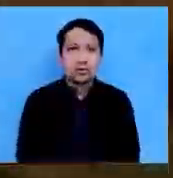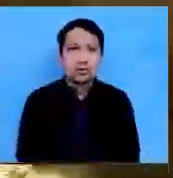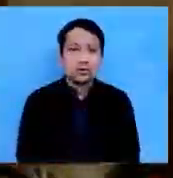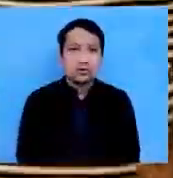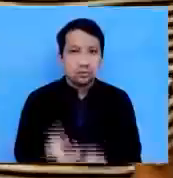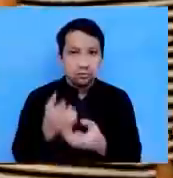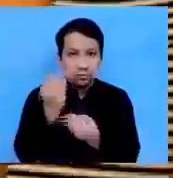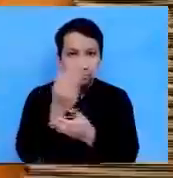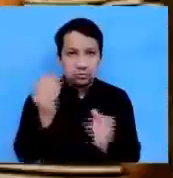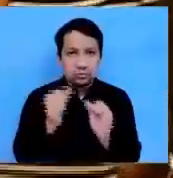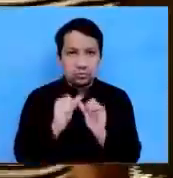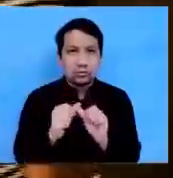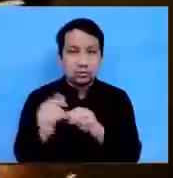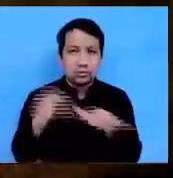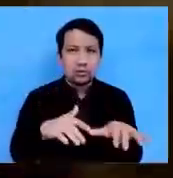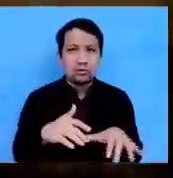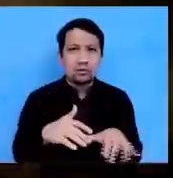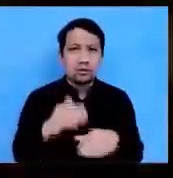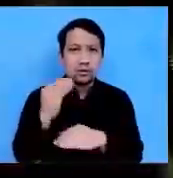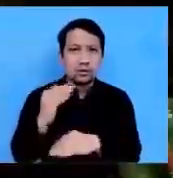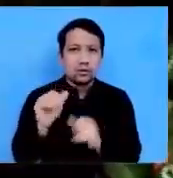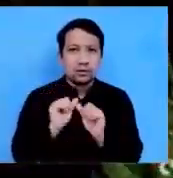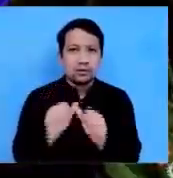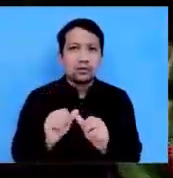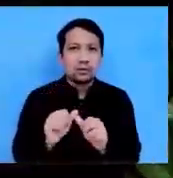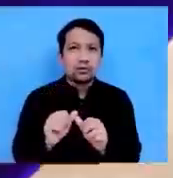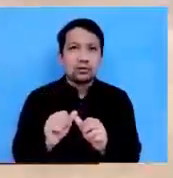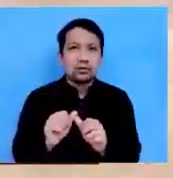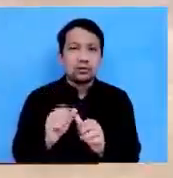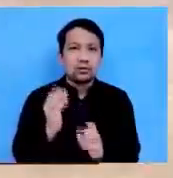mga biyahero, limitahan lang ang dalang bagahe.